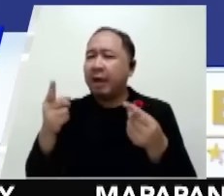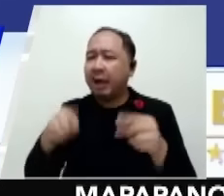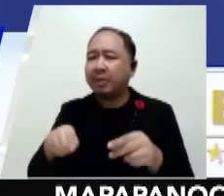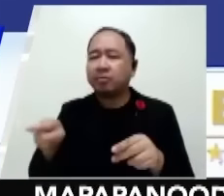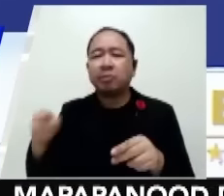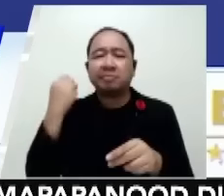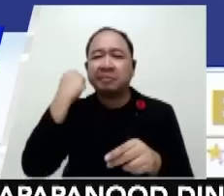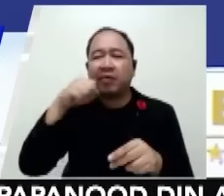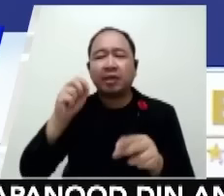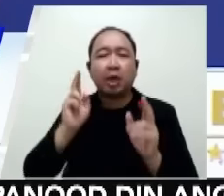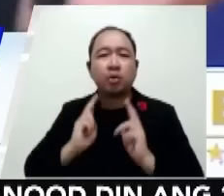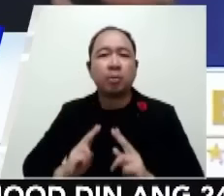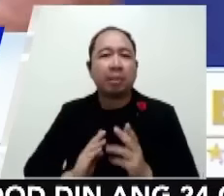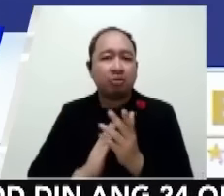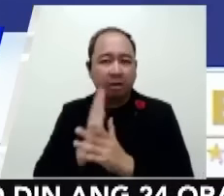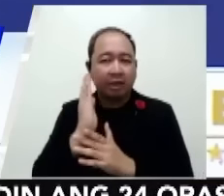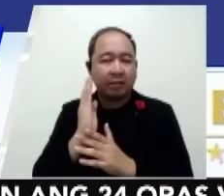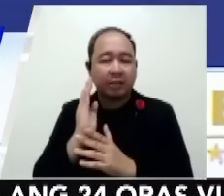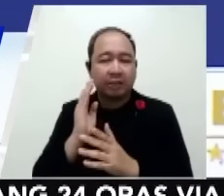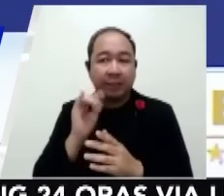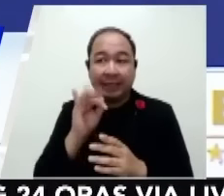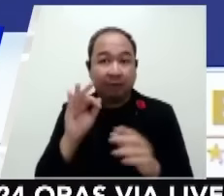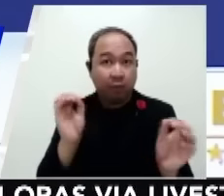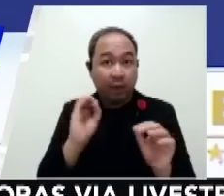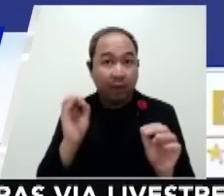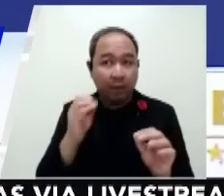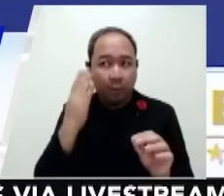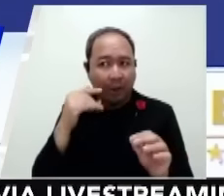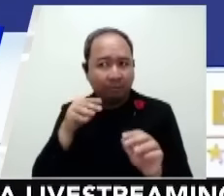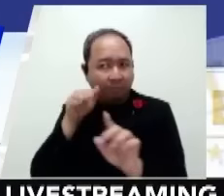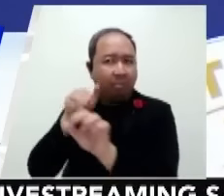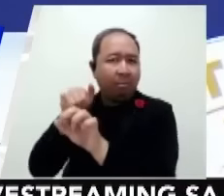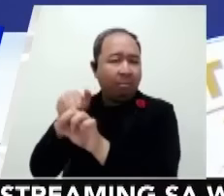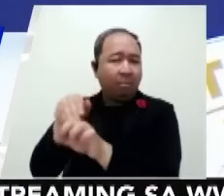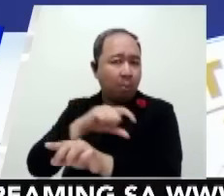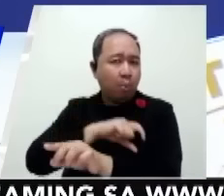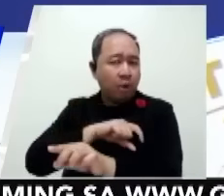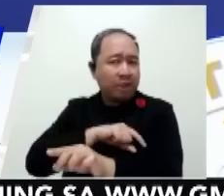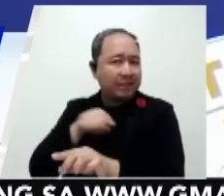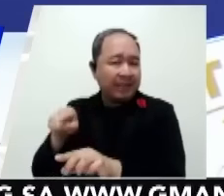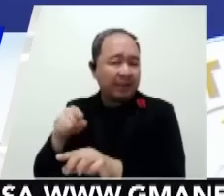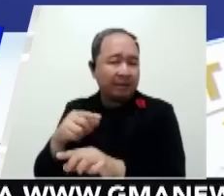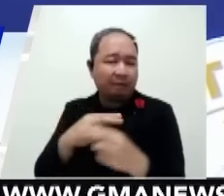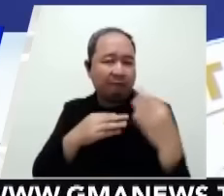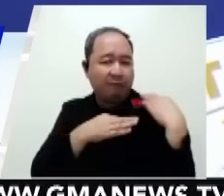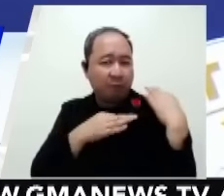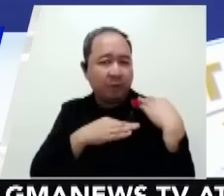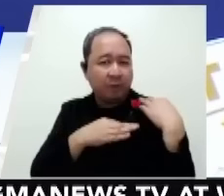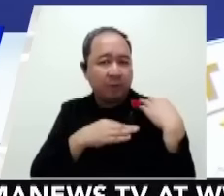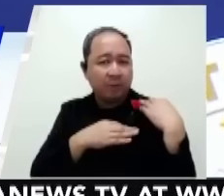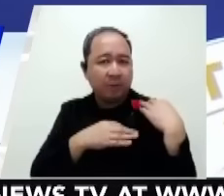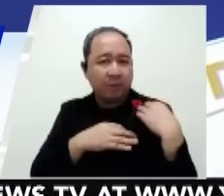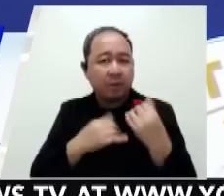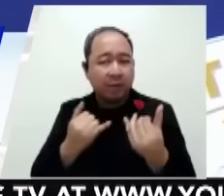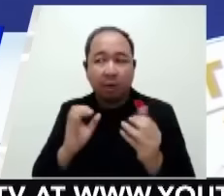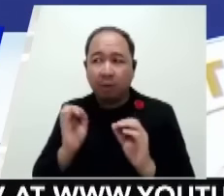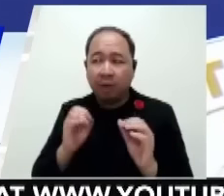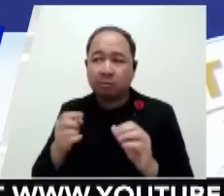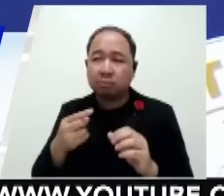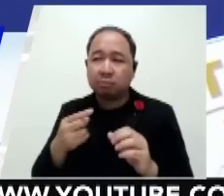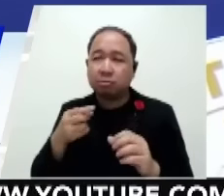wala, eh dapat hindi nakakasuhan yung mga pulis na gumawa ng kalokohan. Walang leader na mag-utos na gumawa kayo